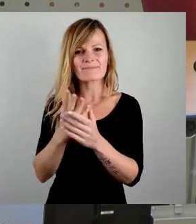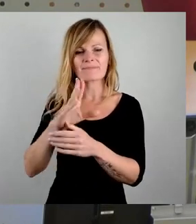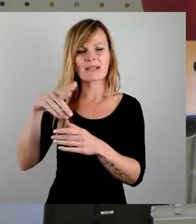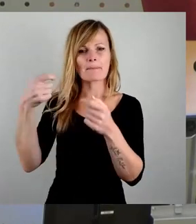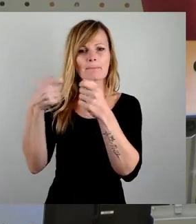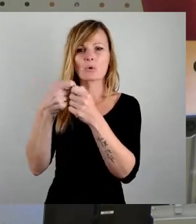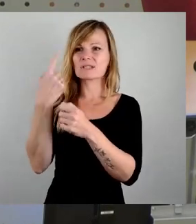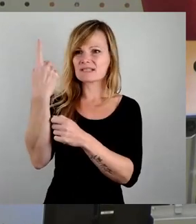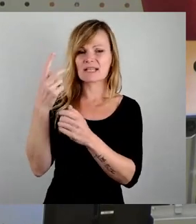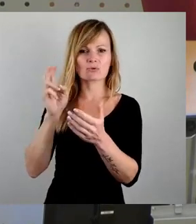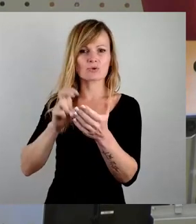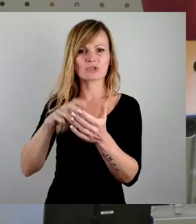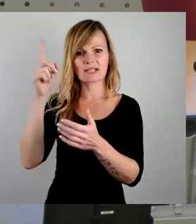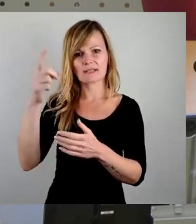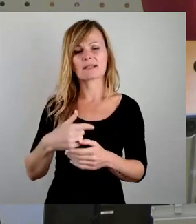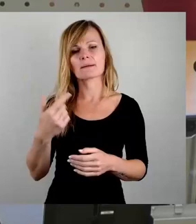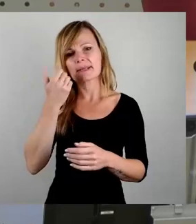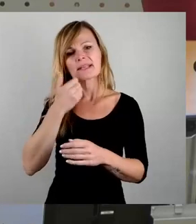ist. Bisschen Entschuldigung,